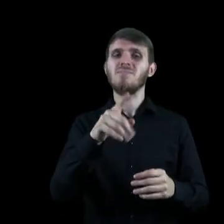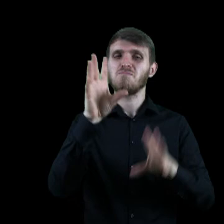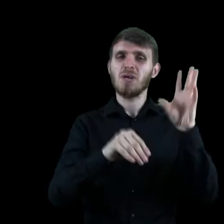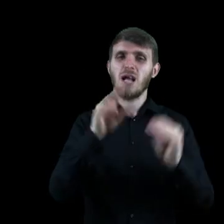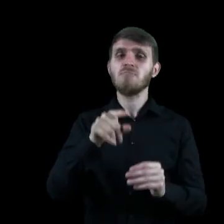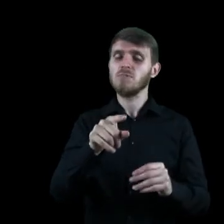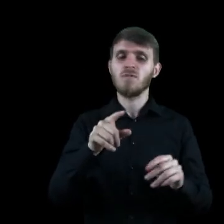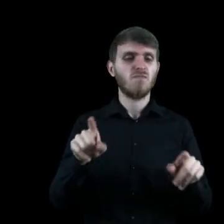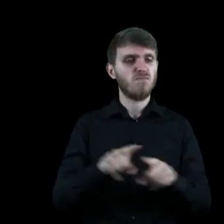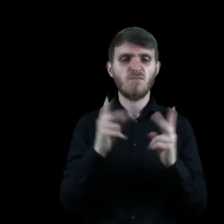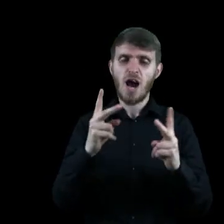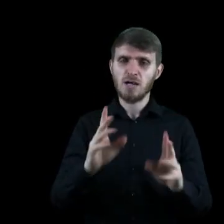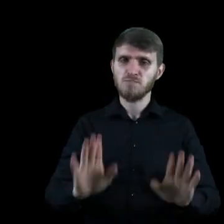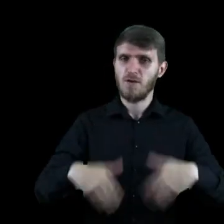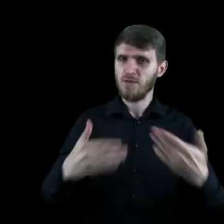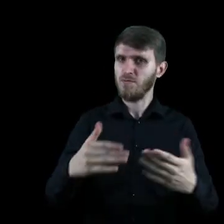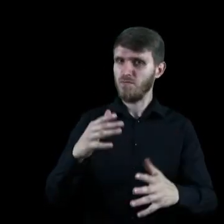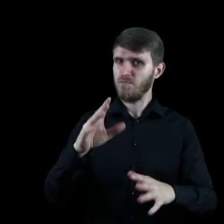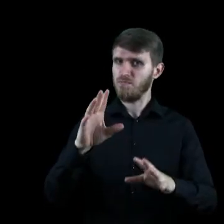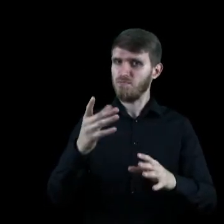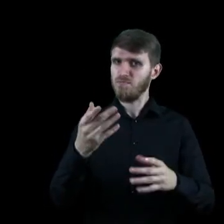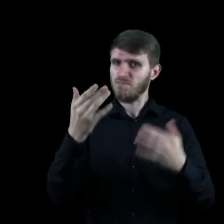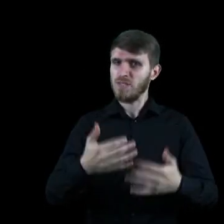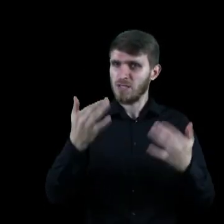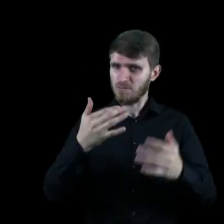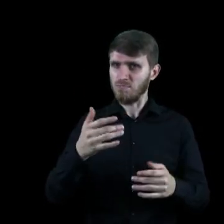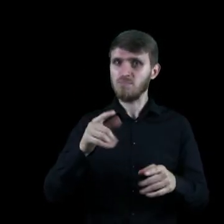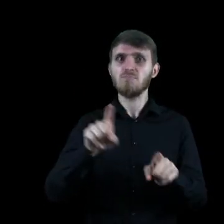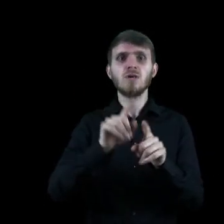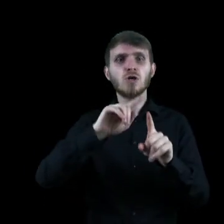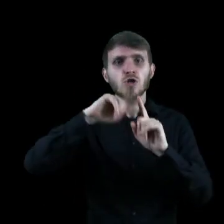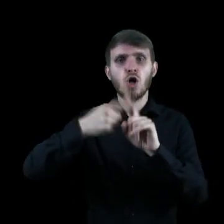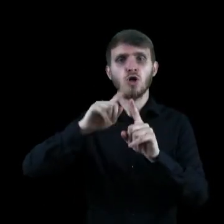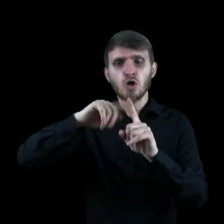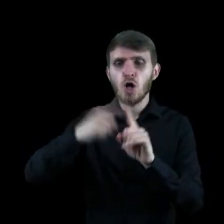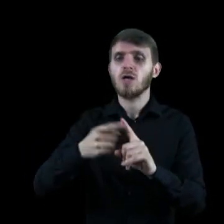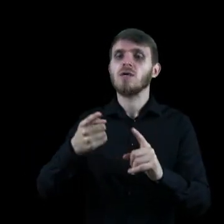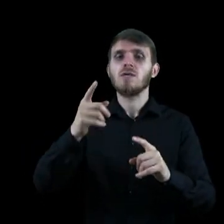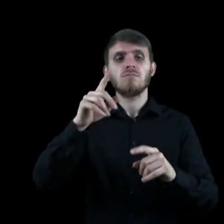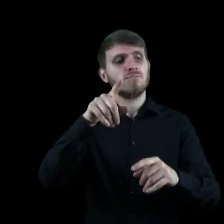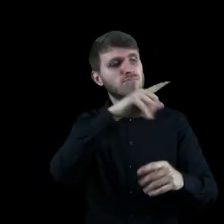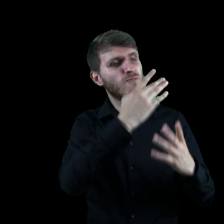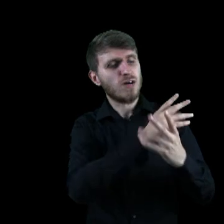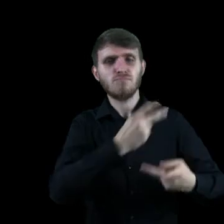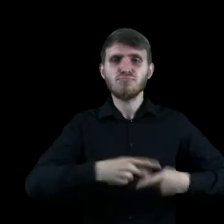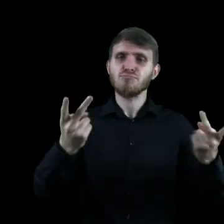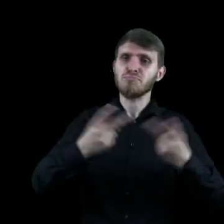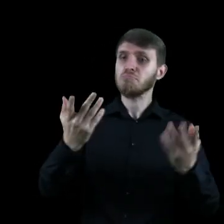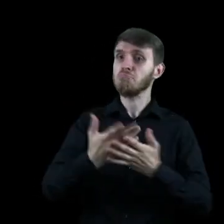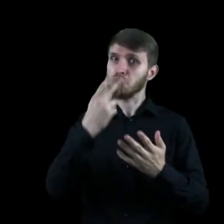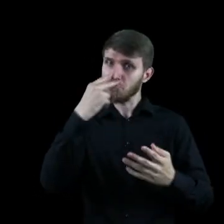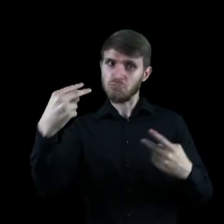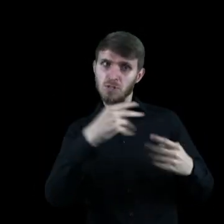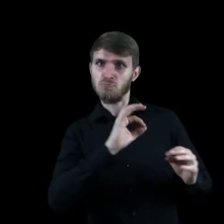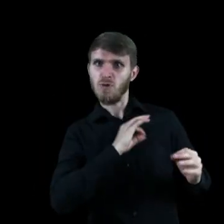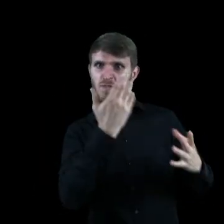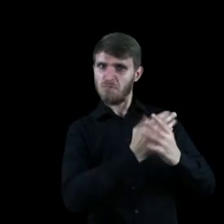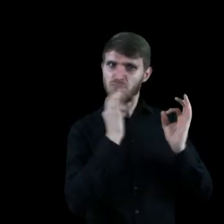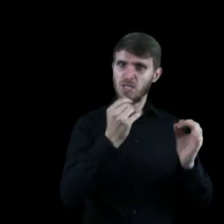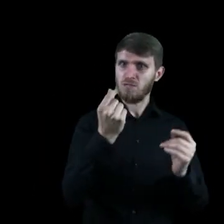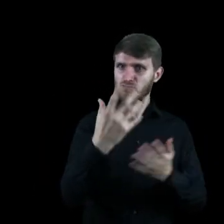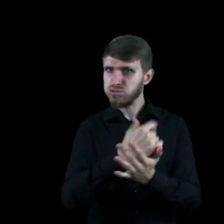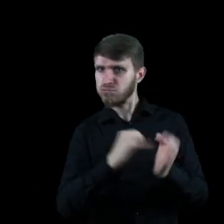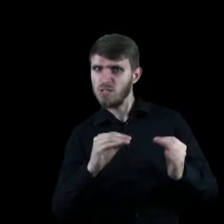to element sprawozdania finansowego, czyli dokumentu, które dane przedsiębiorstwo publikuje, żeby pokazać w jakim stanie są